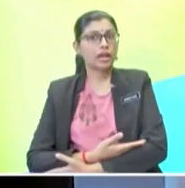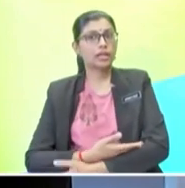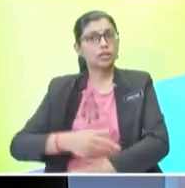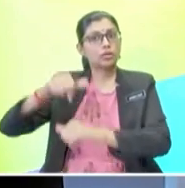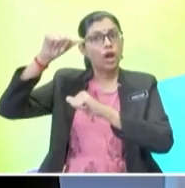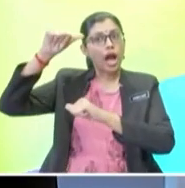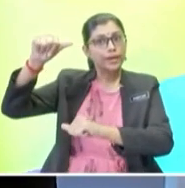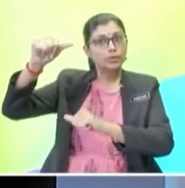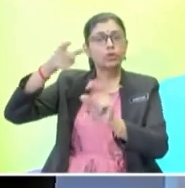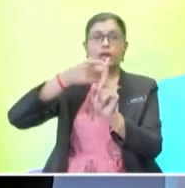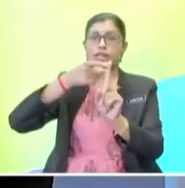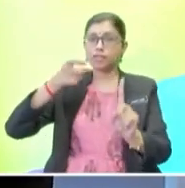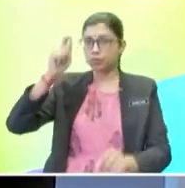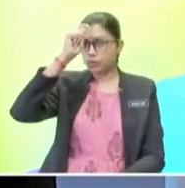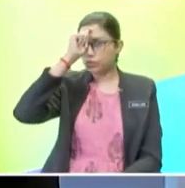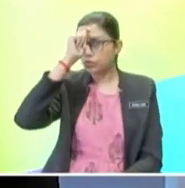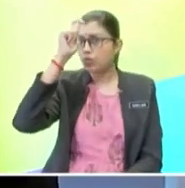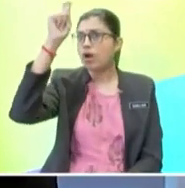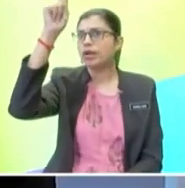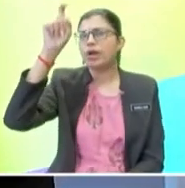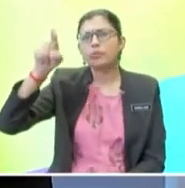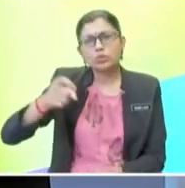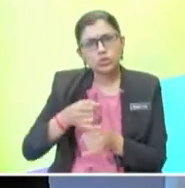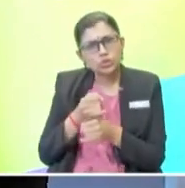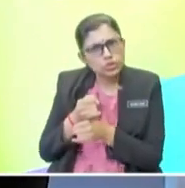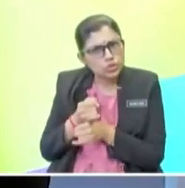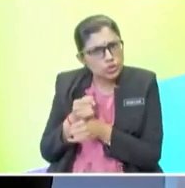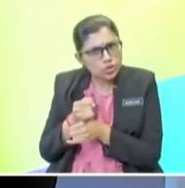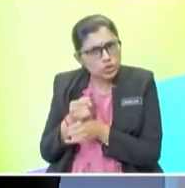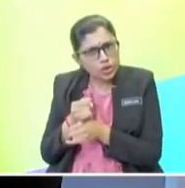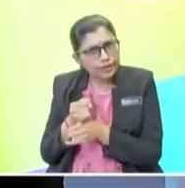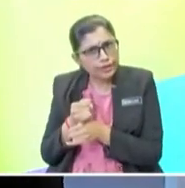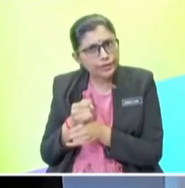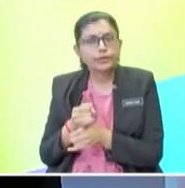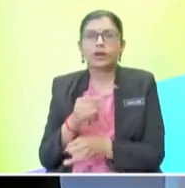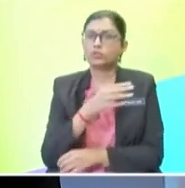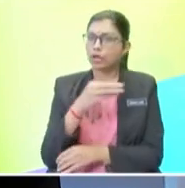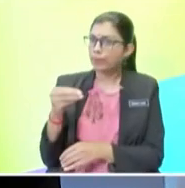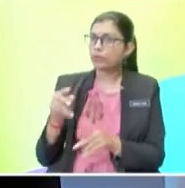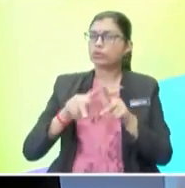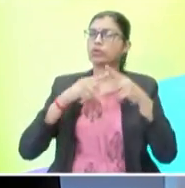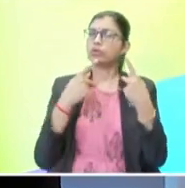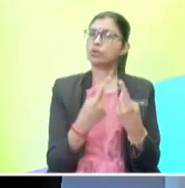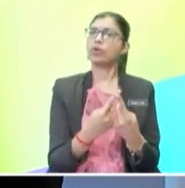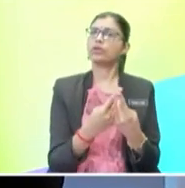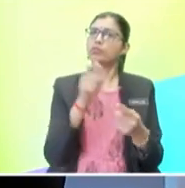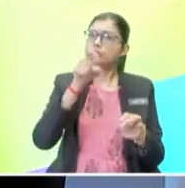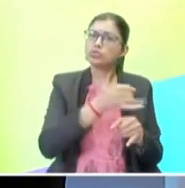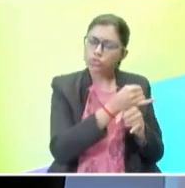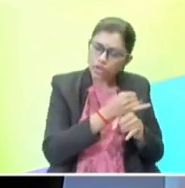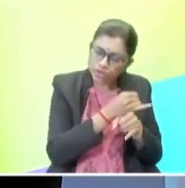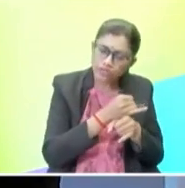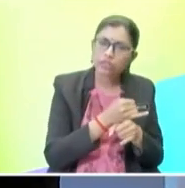kepada kita. Jadi kita kena jaga anak kita dengan sebaiknya. Seperti juga keluarga. Ibu, ayah, abang, kakak